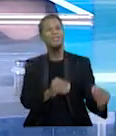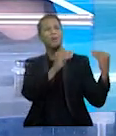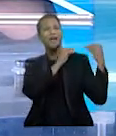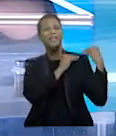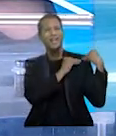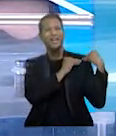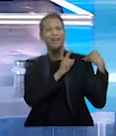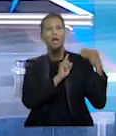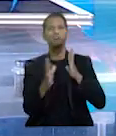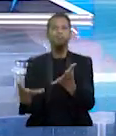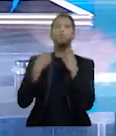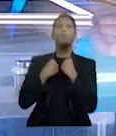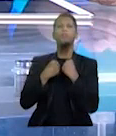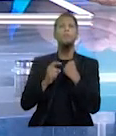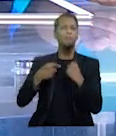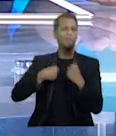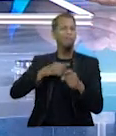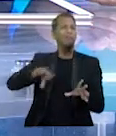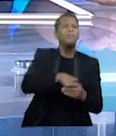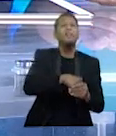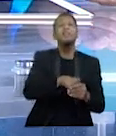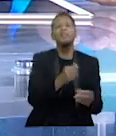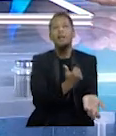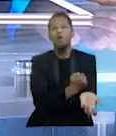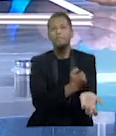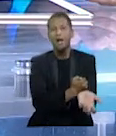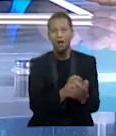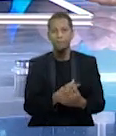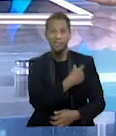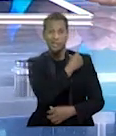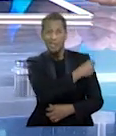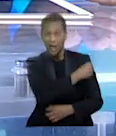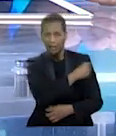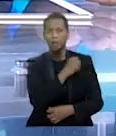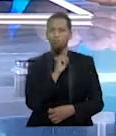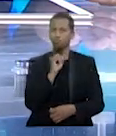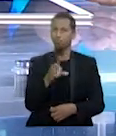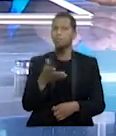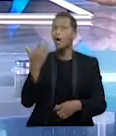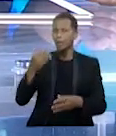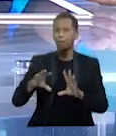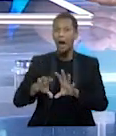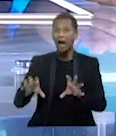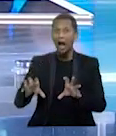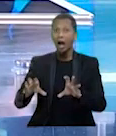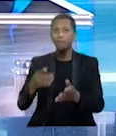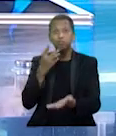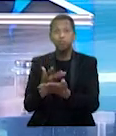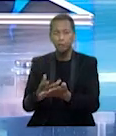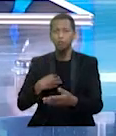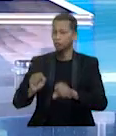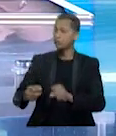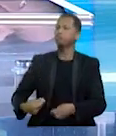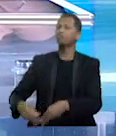karena diduga terlibat penyalahgunaan dan Peredaran narkoba Sang Jenderal diduga menyetujui penjualan barang bukti narkoba saat menjabat